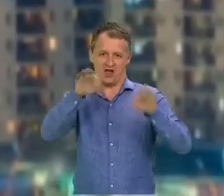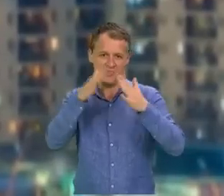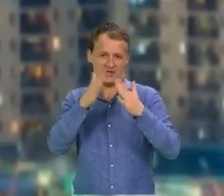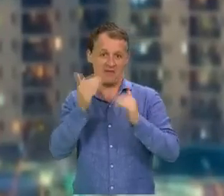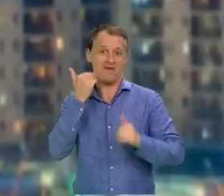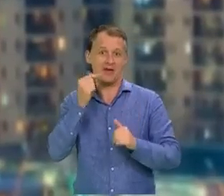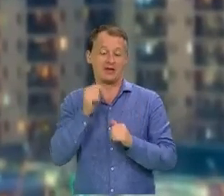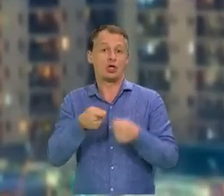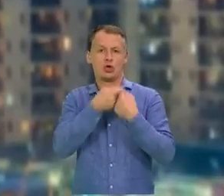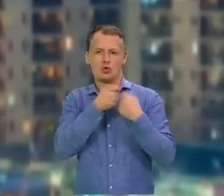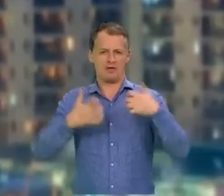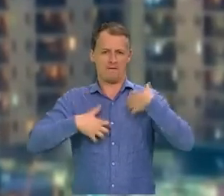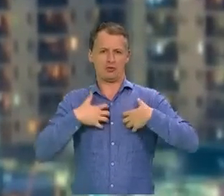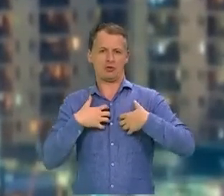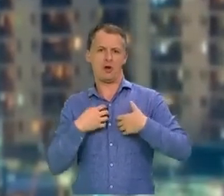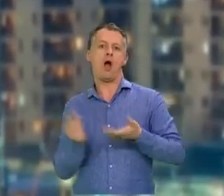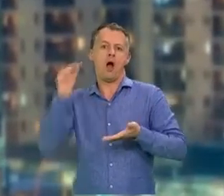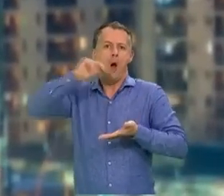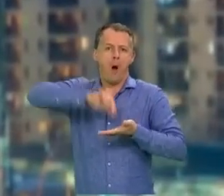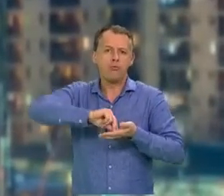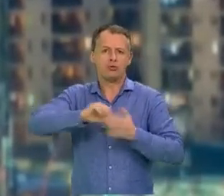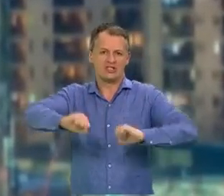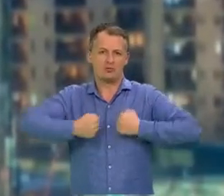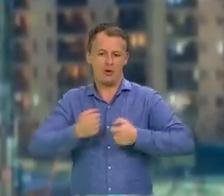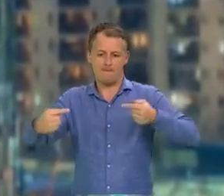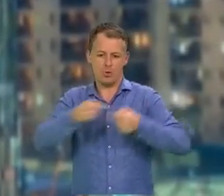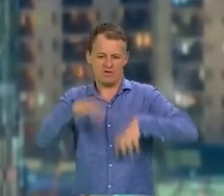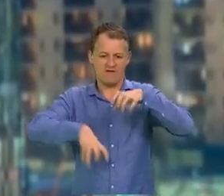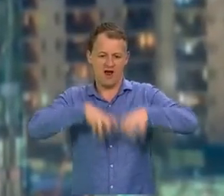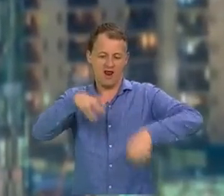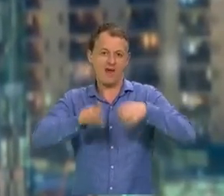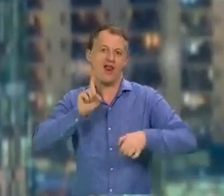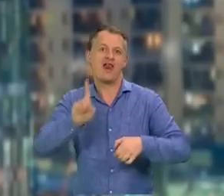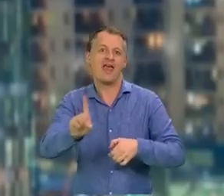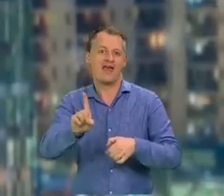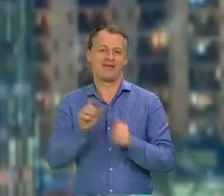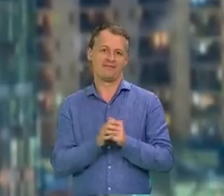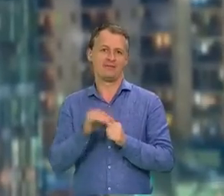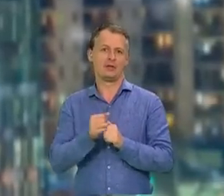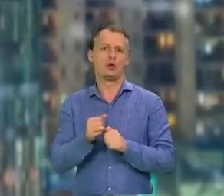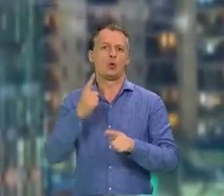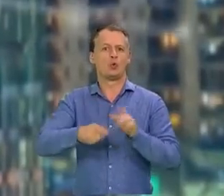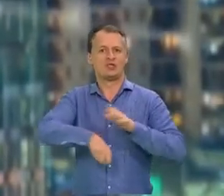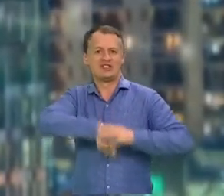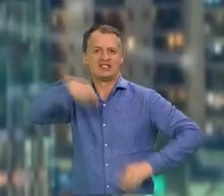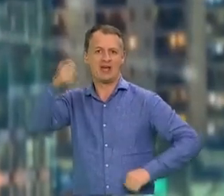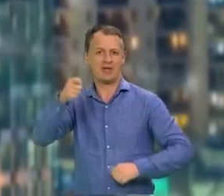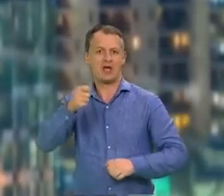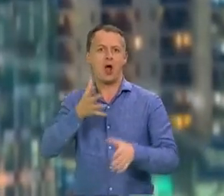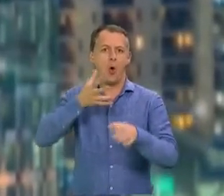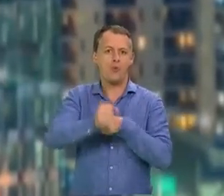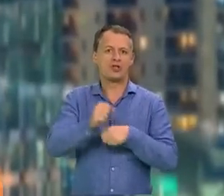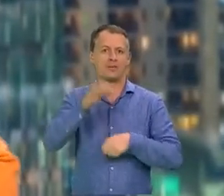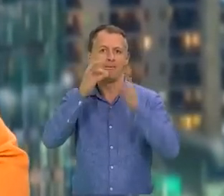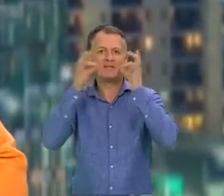pe femeie, însă toată furia și-a revărsat-o asupra animalelor ei de companie. Înarmat cu o sabie, a ucis pisica și câinele